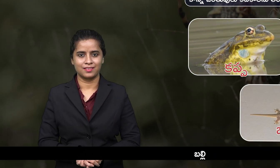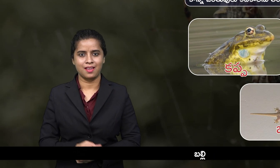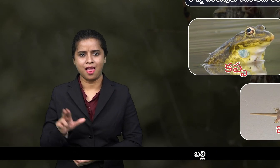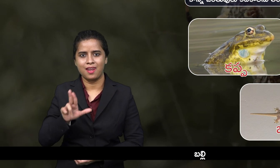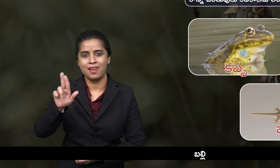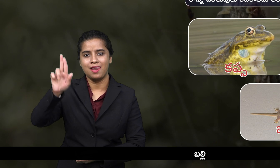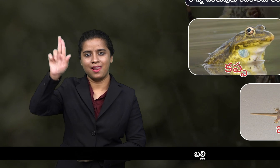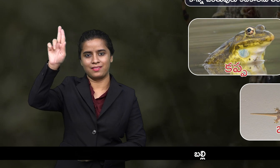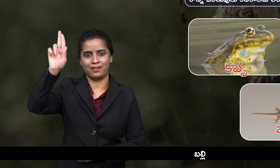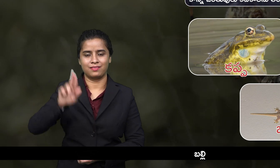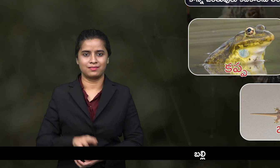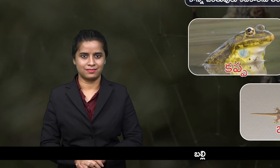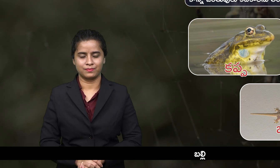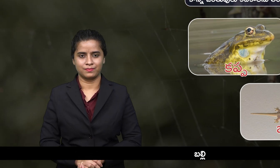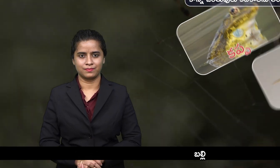బల్లి.